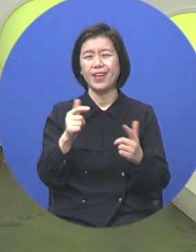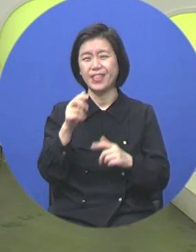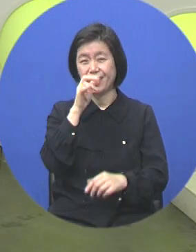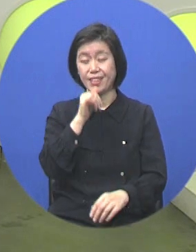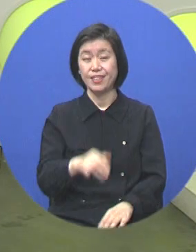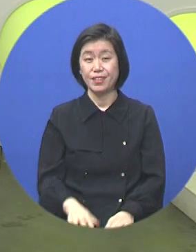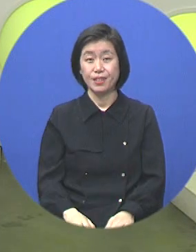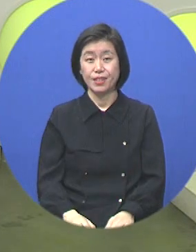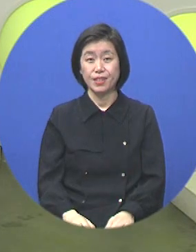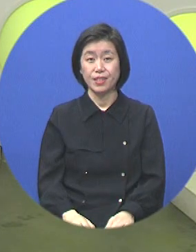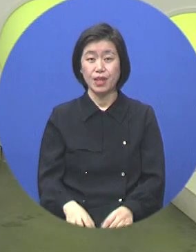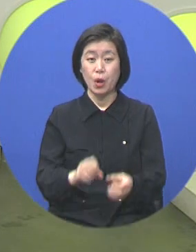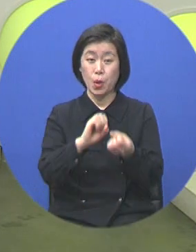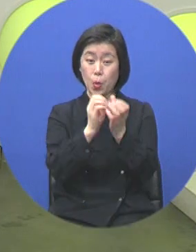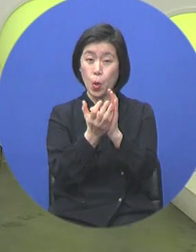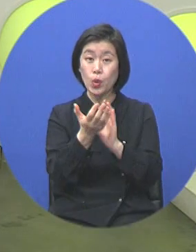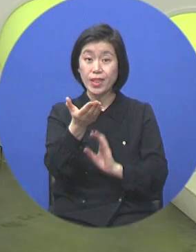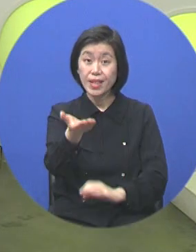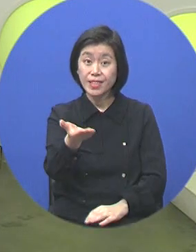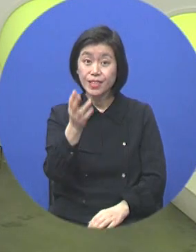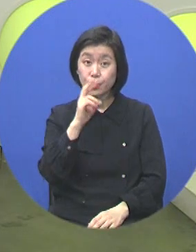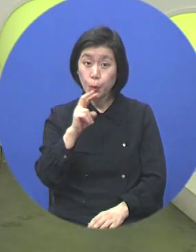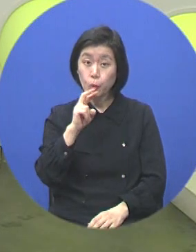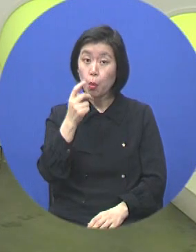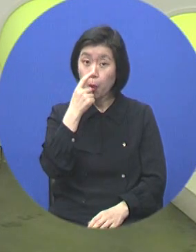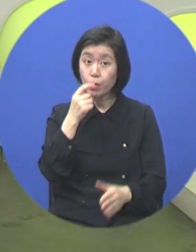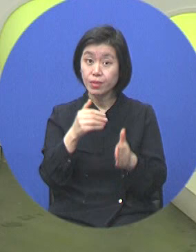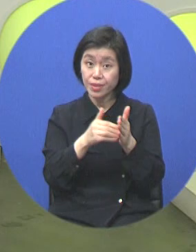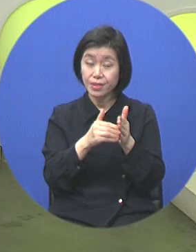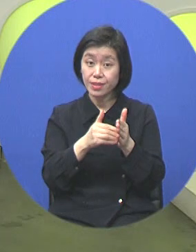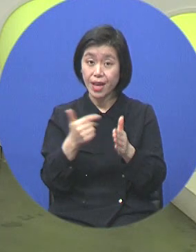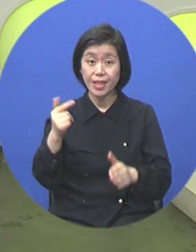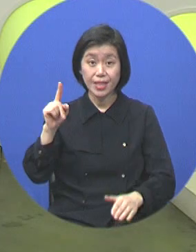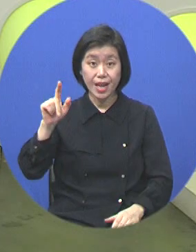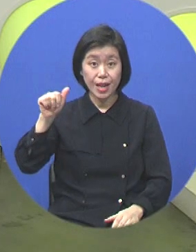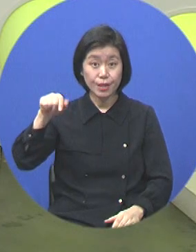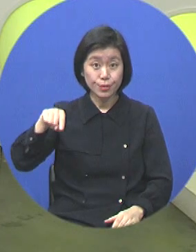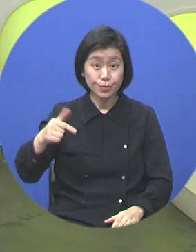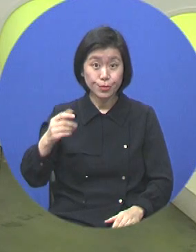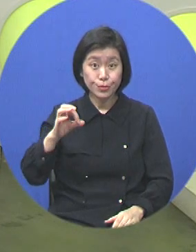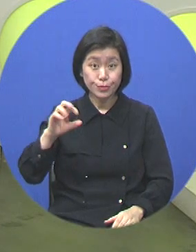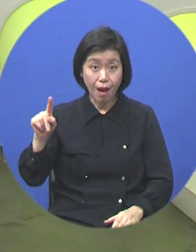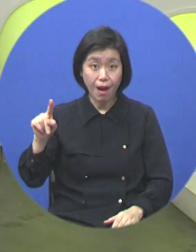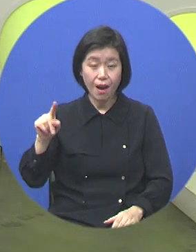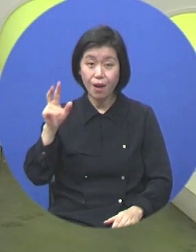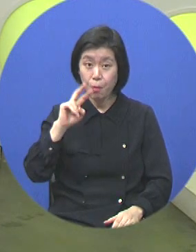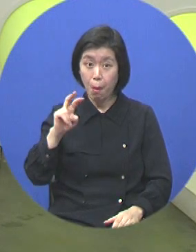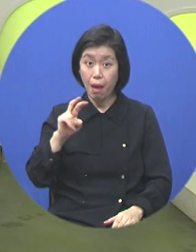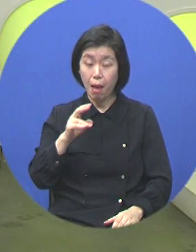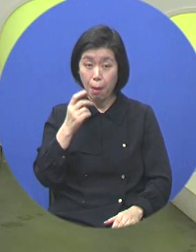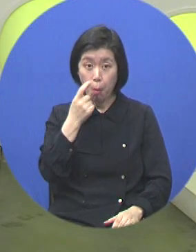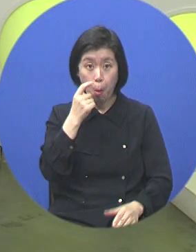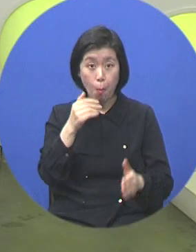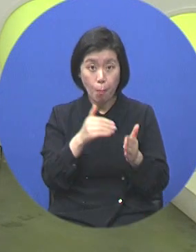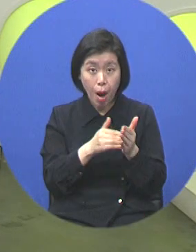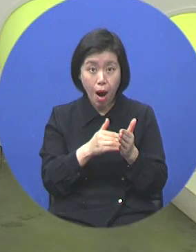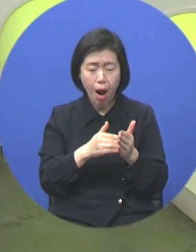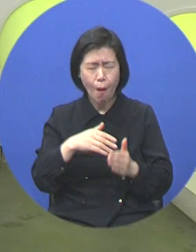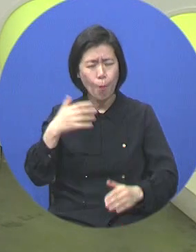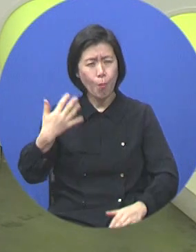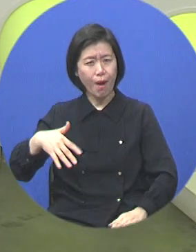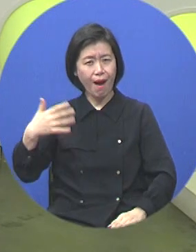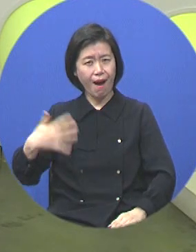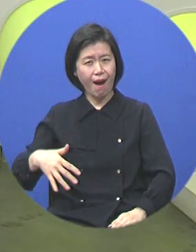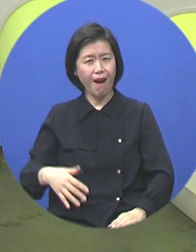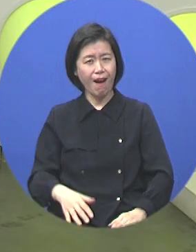뭐 꽃당신 이런 것도 배우고. 오, 꽃당신 나훈아의 꽃당신. 야. 야우